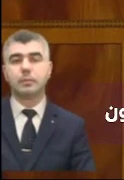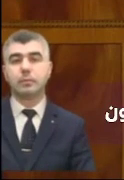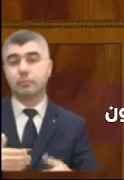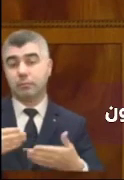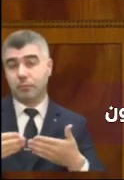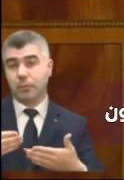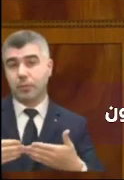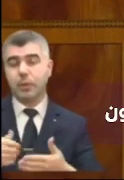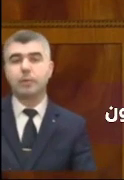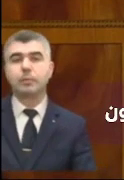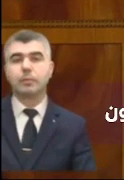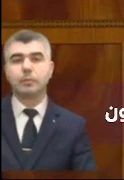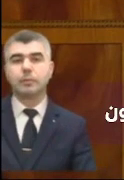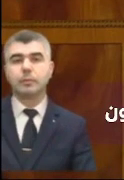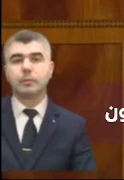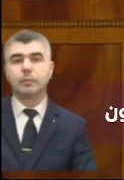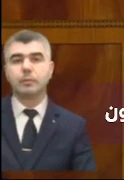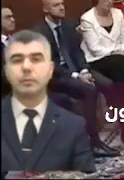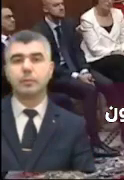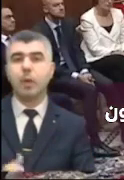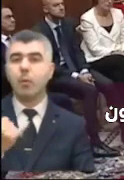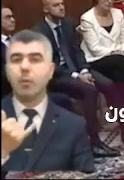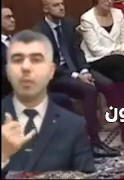هذا الوقت